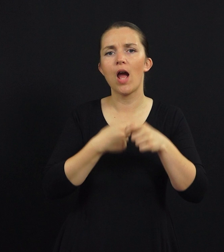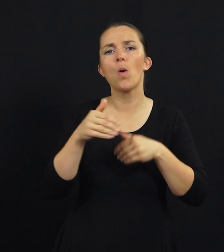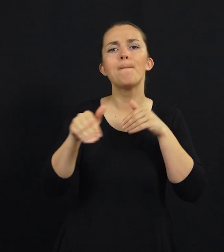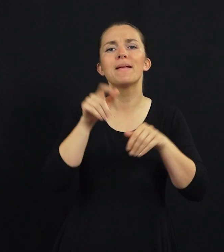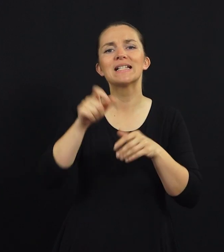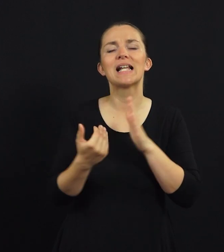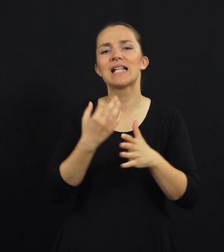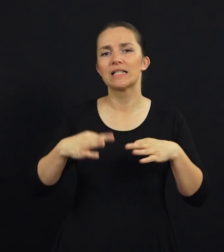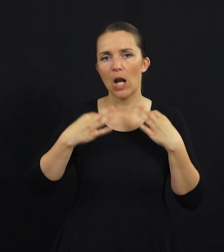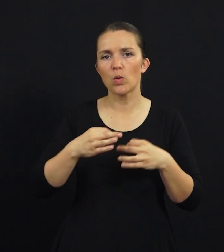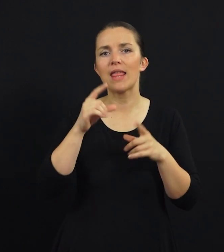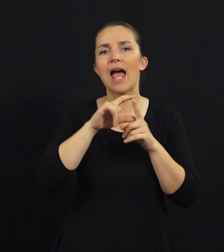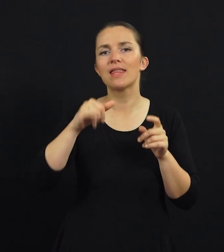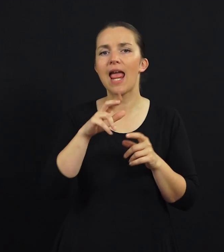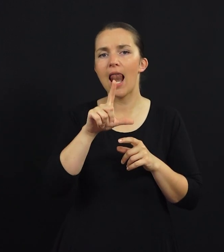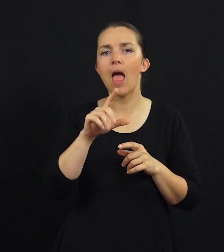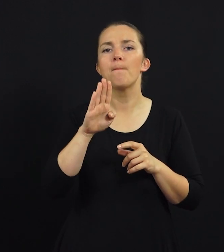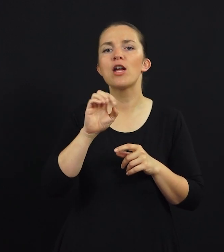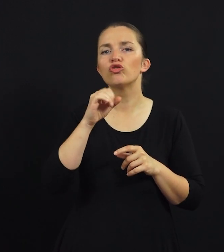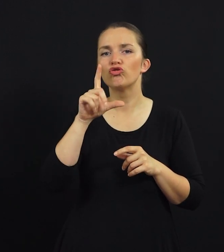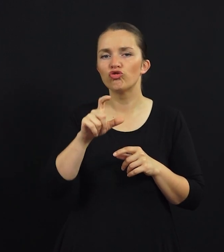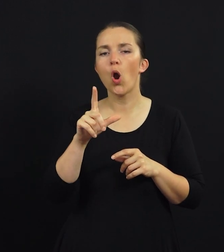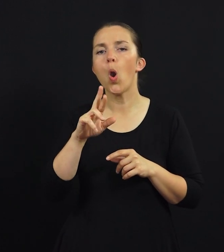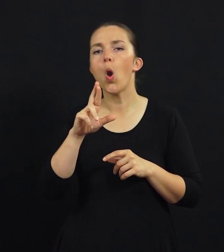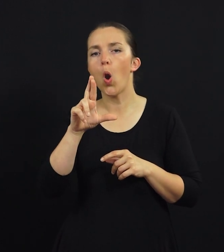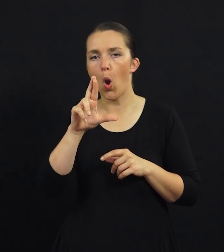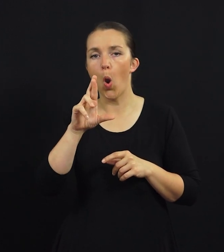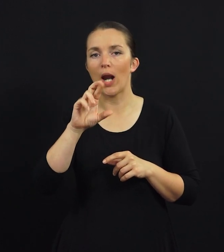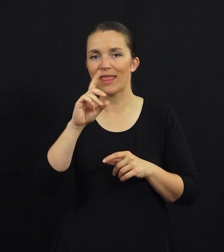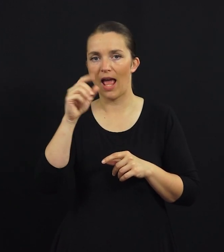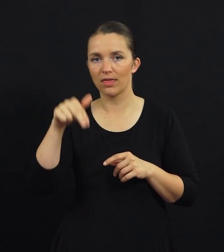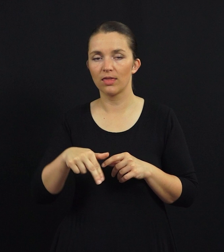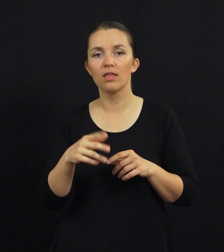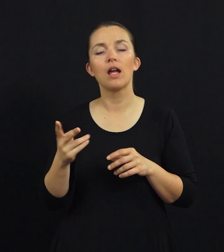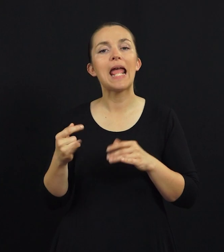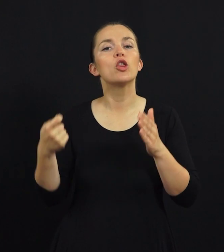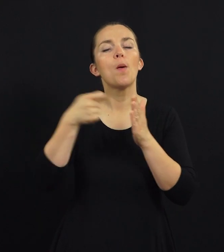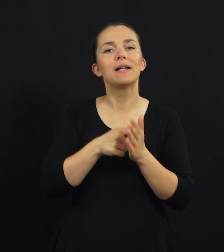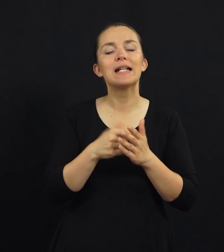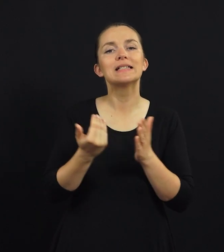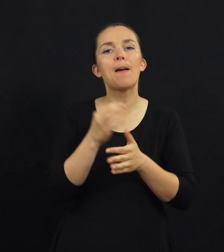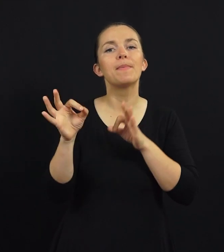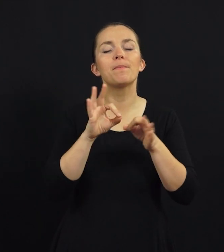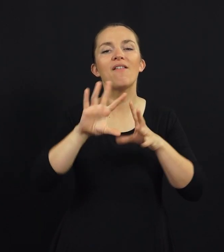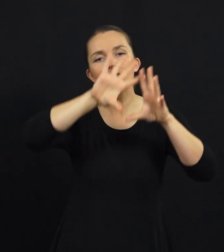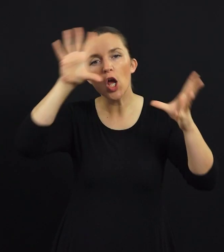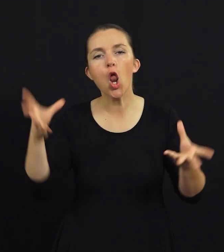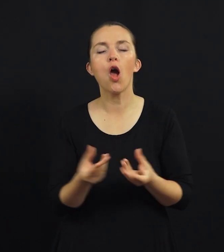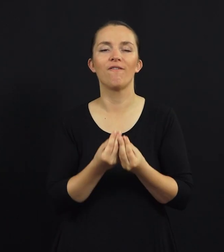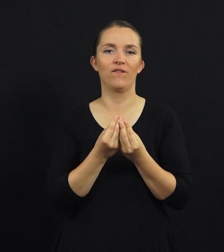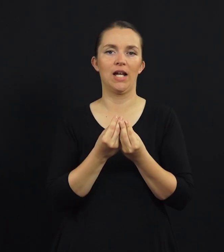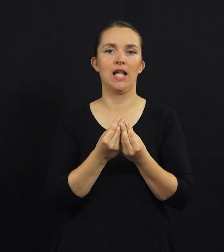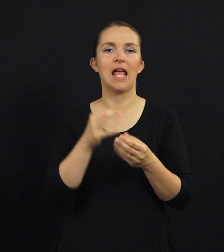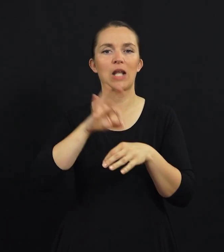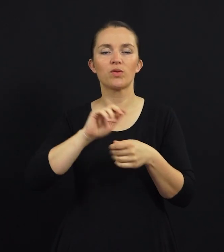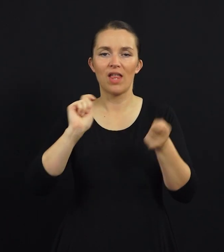sodeloval minister za zdravje Danijel Bešič Loredan, je doprinos k pripravi celovite zdravstvene reforme, ki mora biti